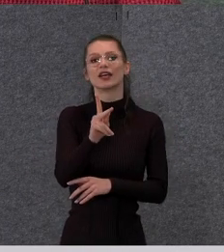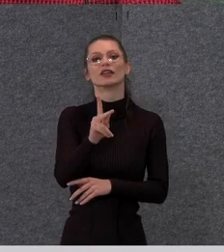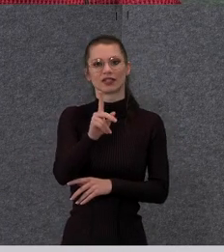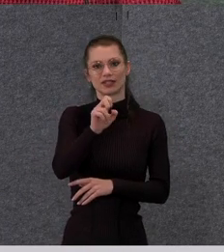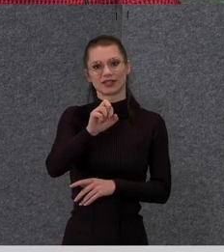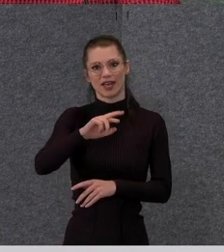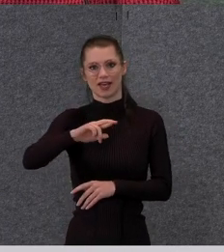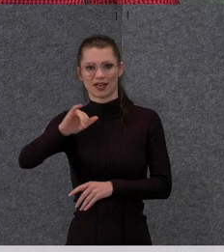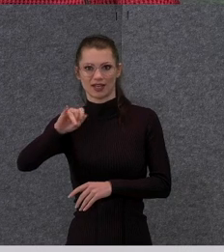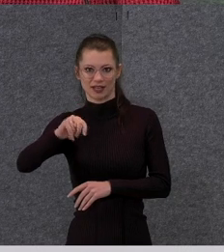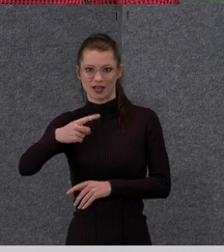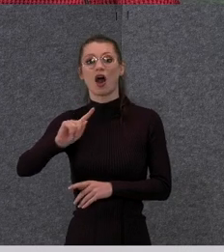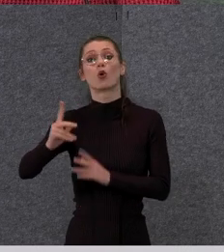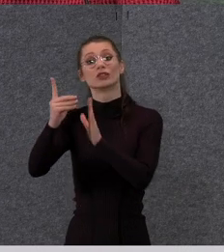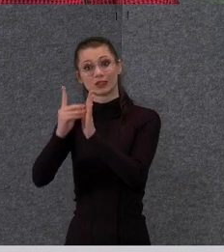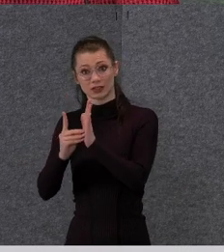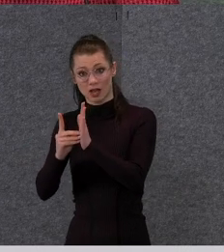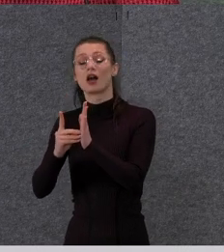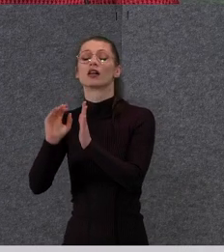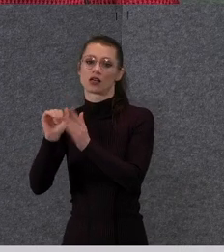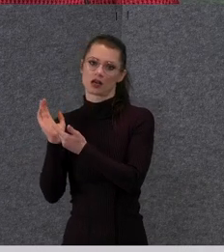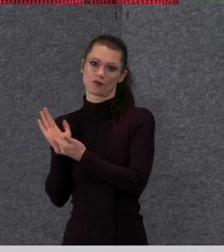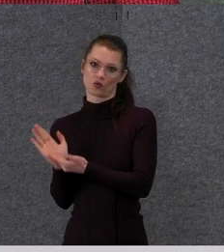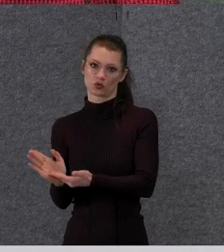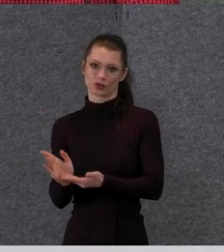wie auch digital. Dann erfolgt es über eine Einblendung.